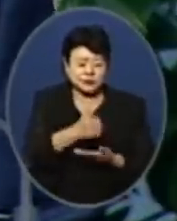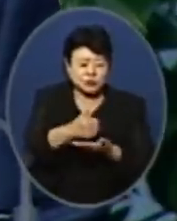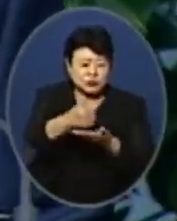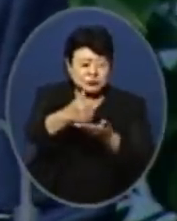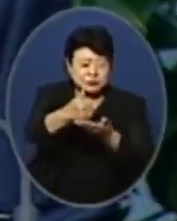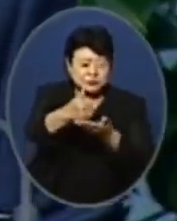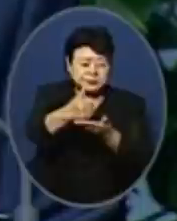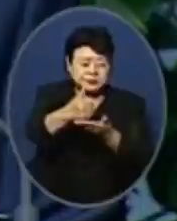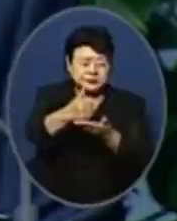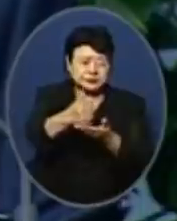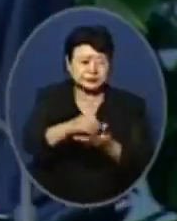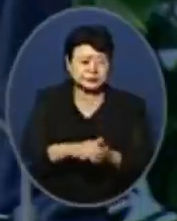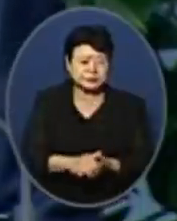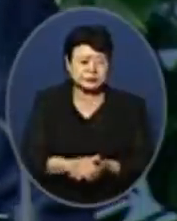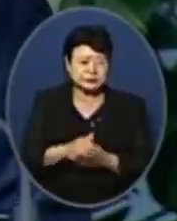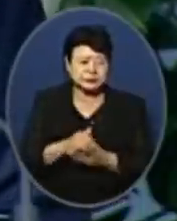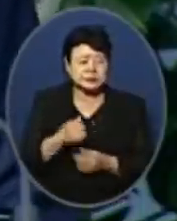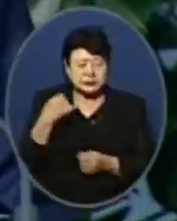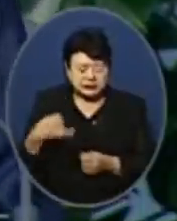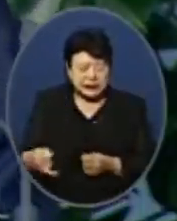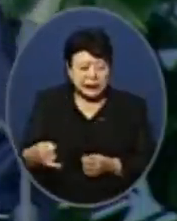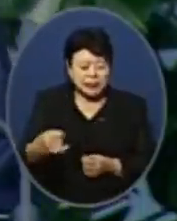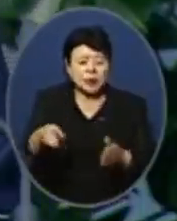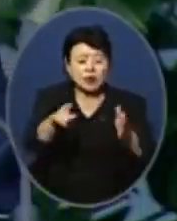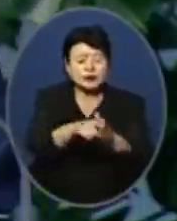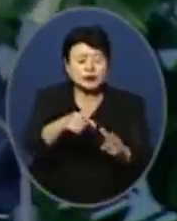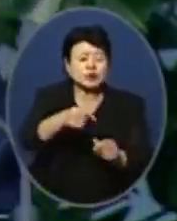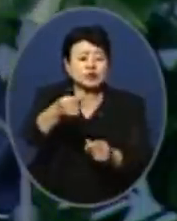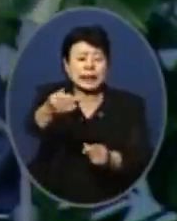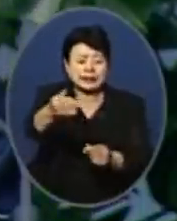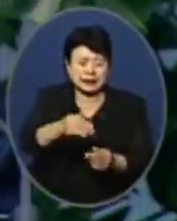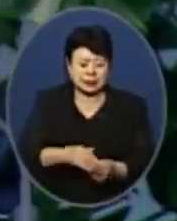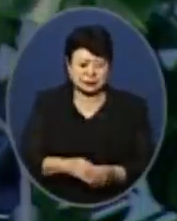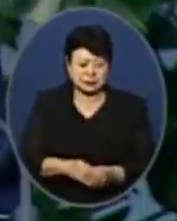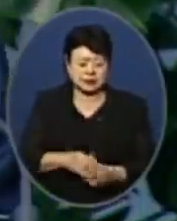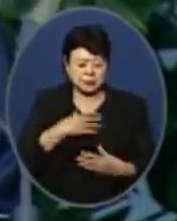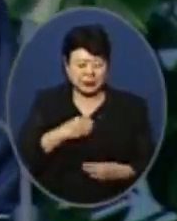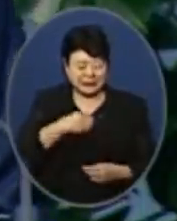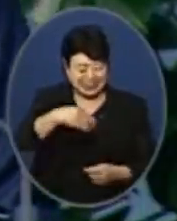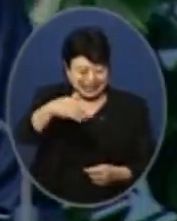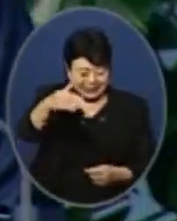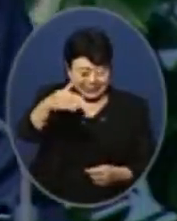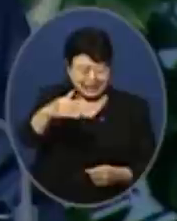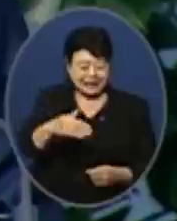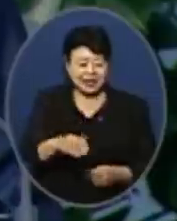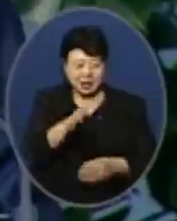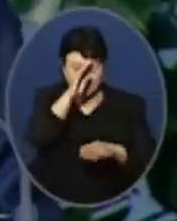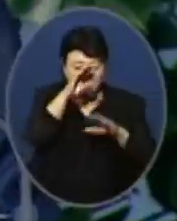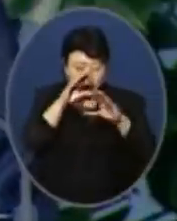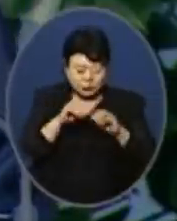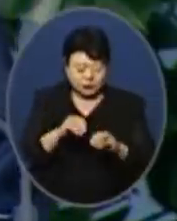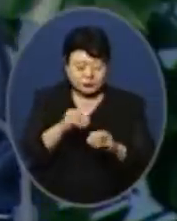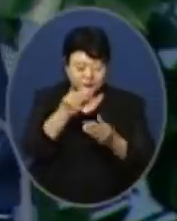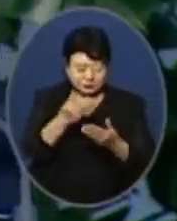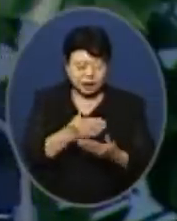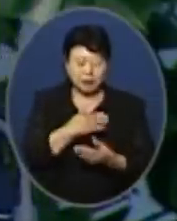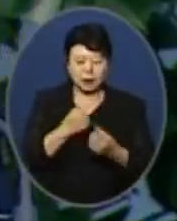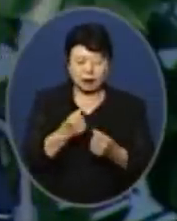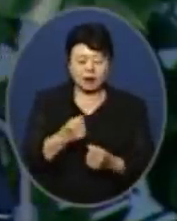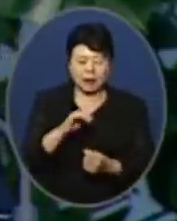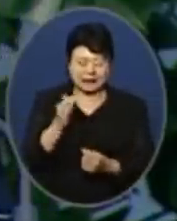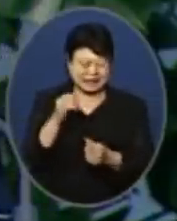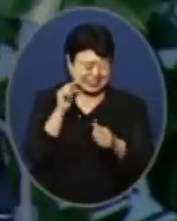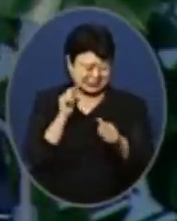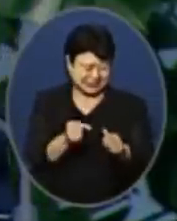주님은 따라 네 믿음이 너를 구원하였으니 편안히 가라. 네 병에서 놓여